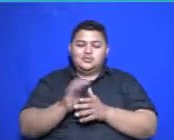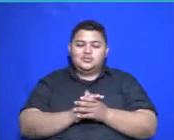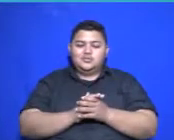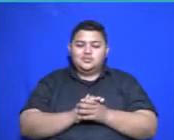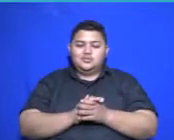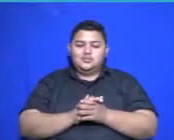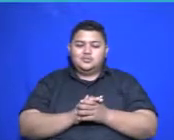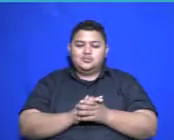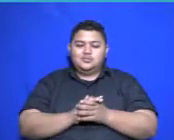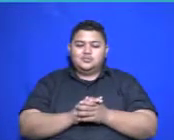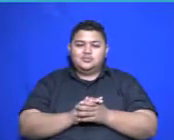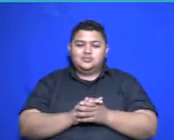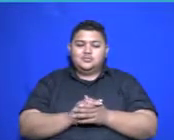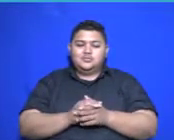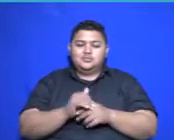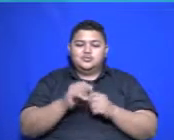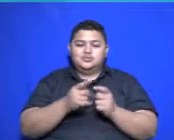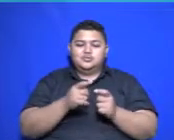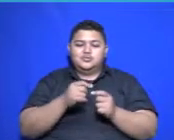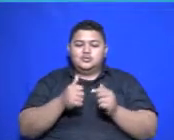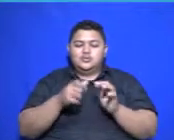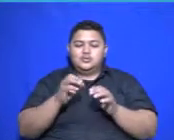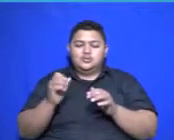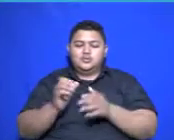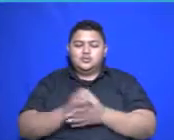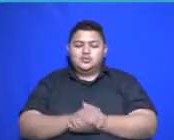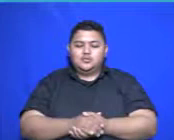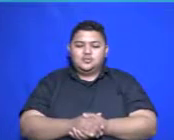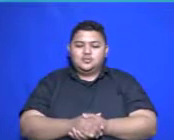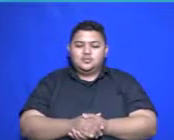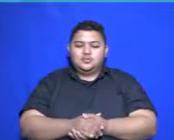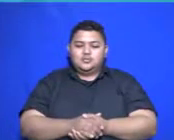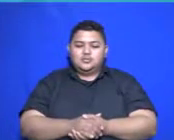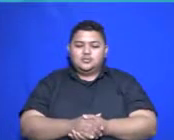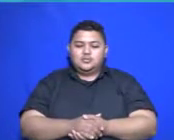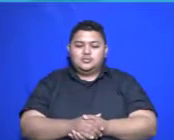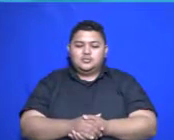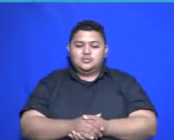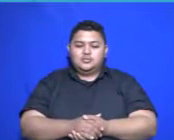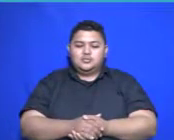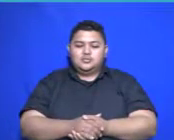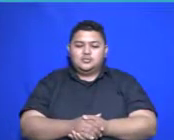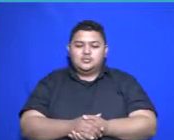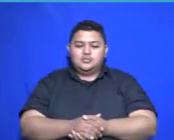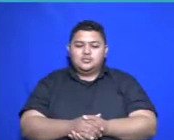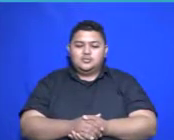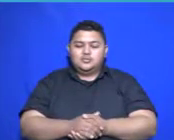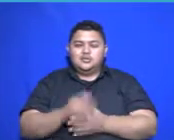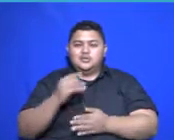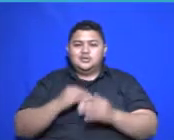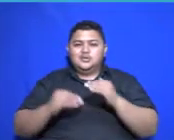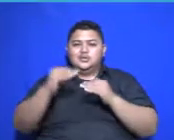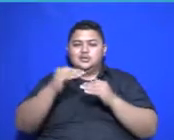angka 16.600. Kita sudah di atas Thailand, di atas Singapura, dan kita sudah berhitung